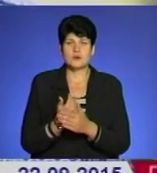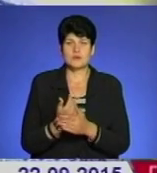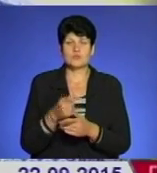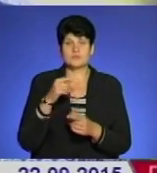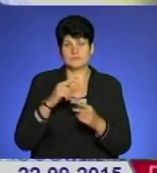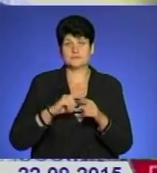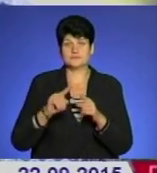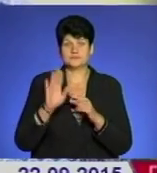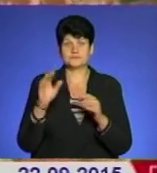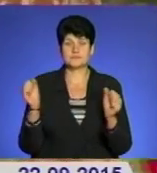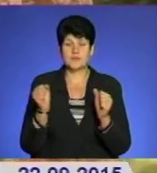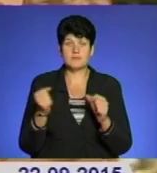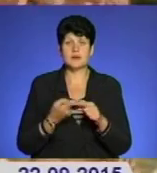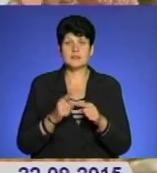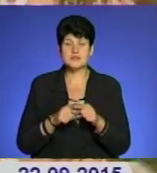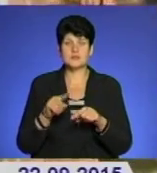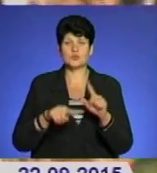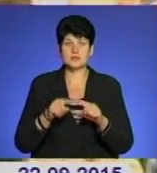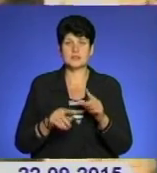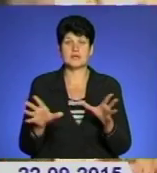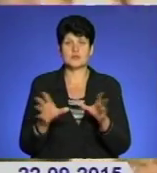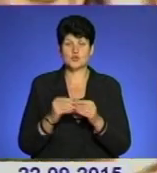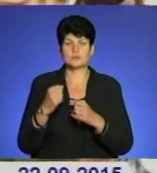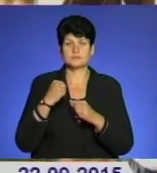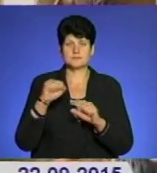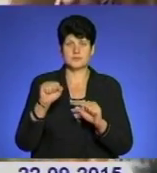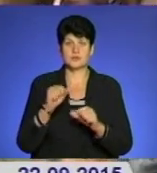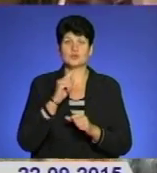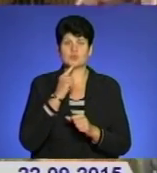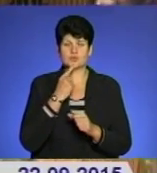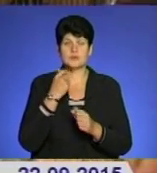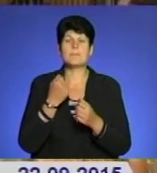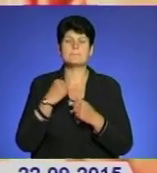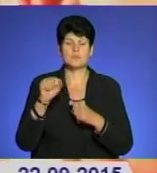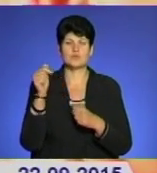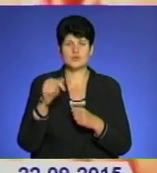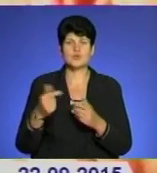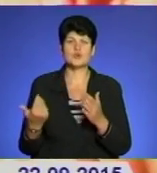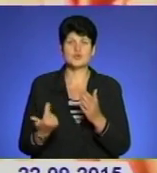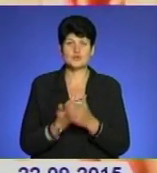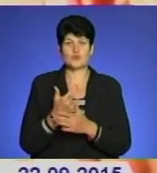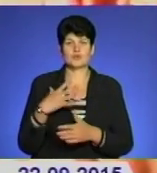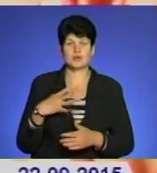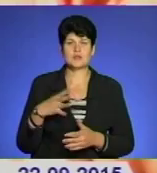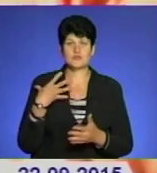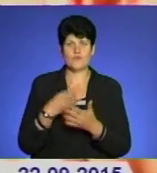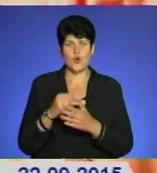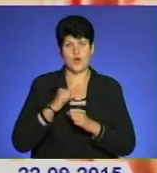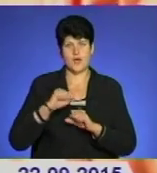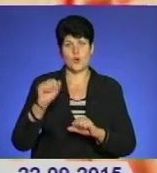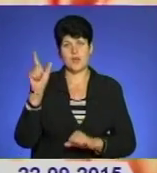зима. Але ця мужня родина разом долає труднощі, здолають і цю, і знову дочекаються на свого героя.